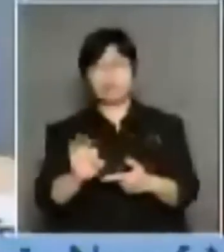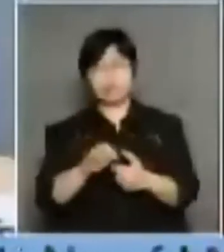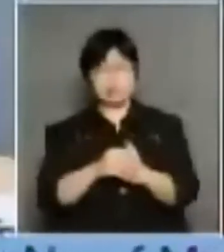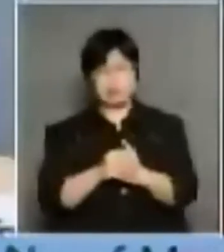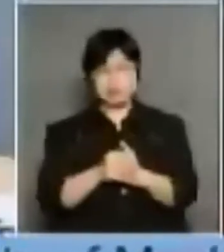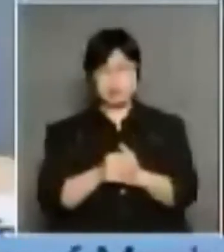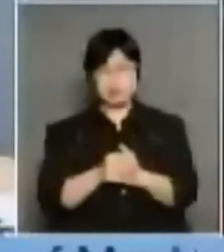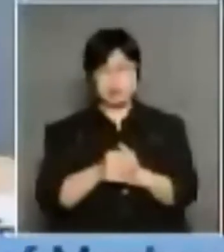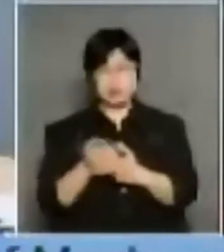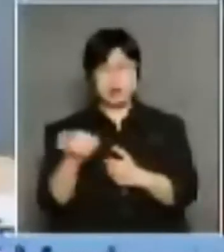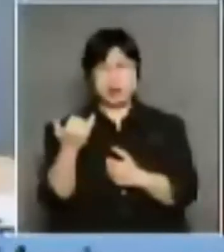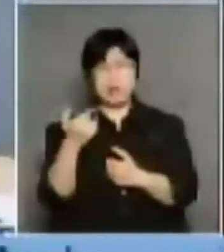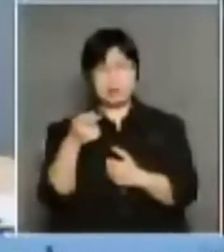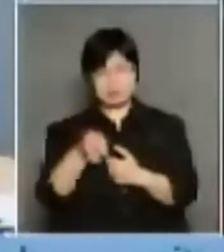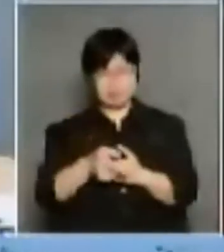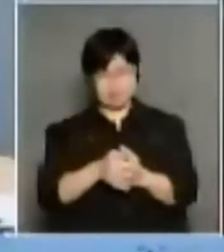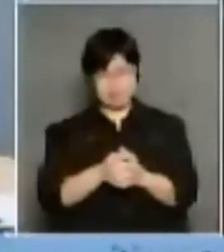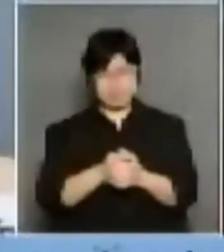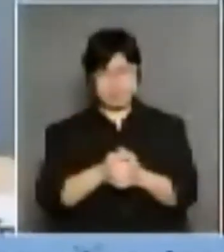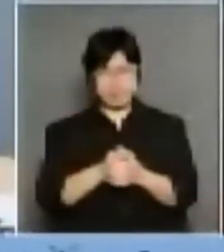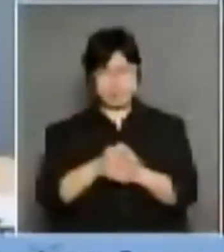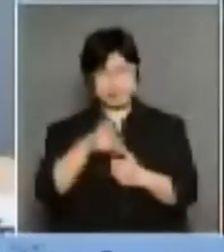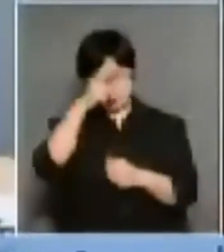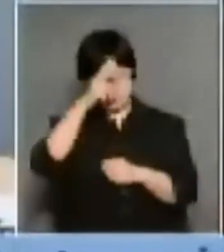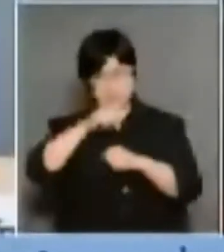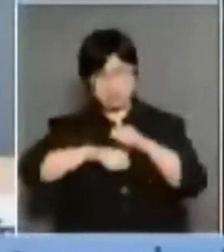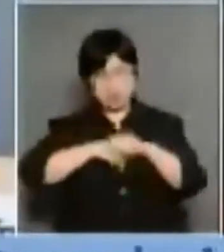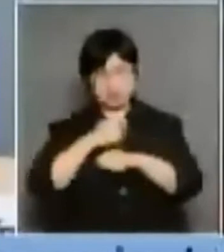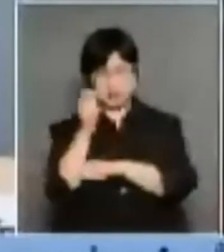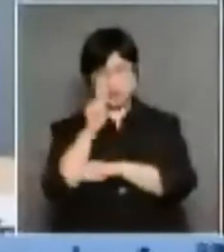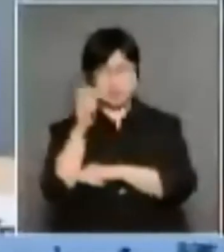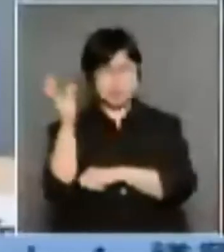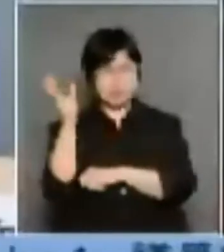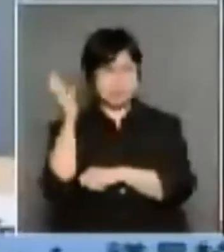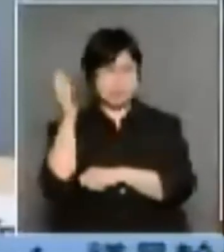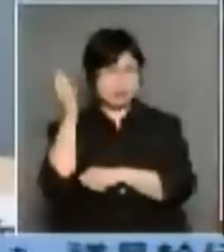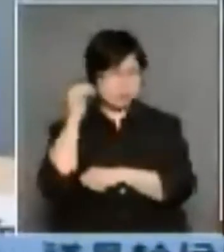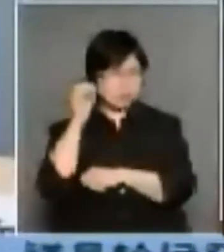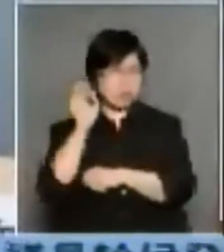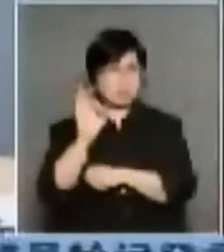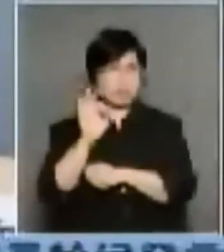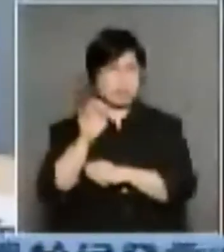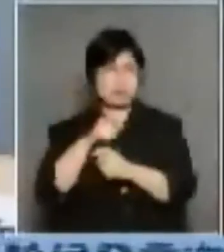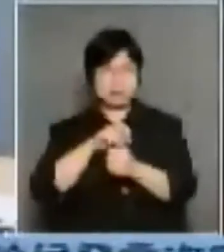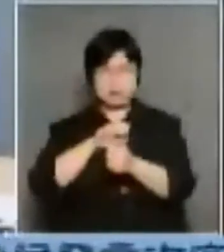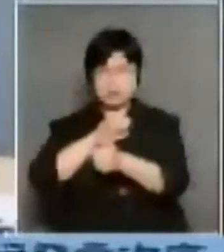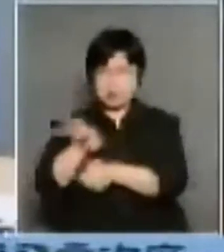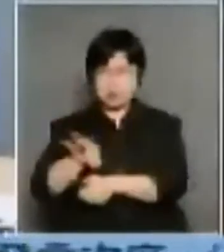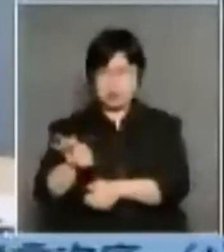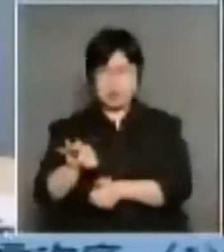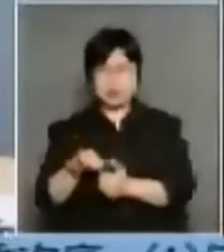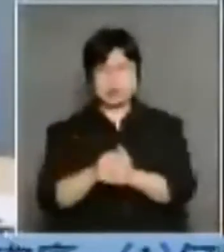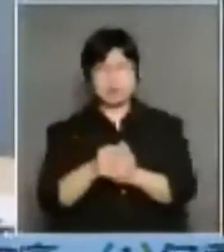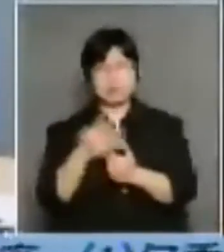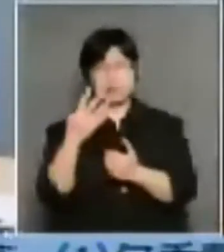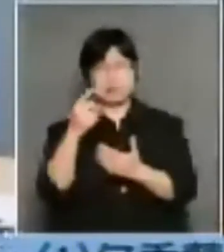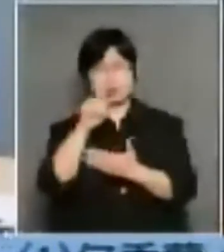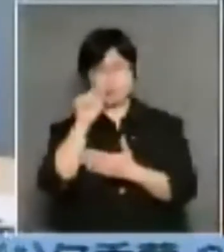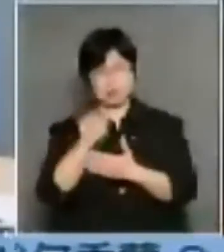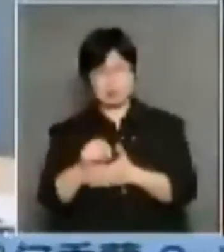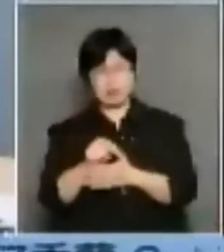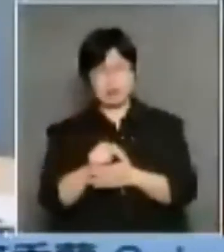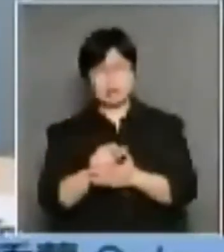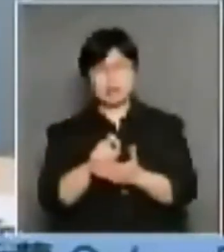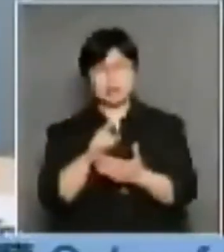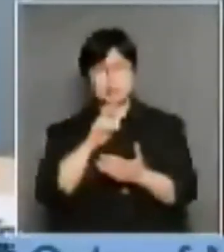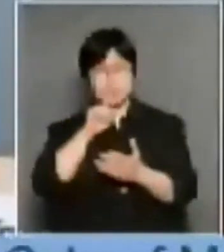是？這個樣子要是就勞福局沒有聽到他說，要是就他沒有再跟勞福局說，即是說這四個問題到底有沒有解